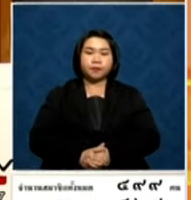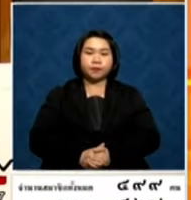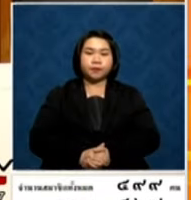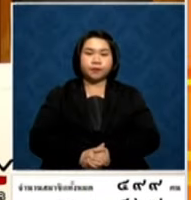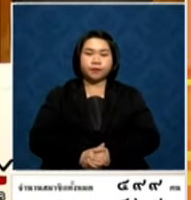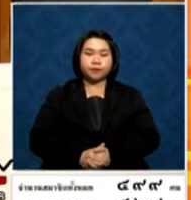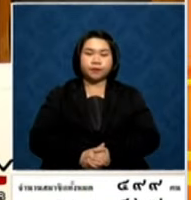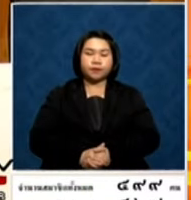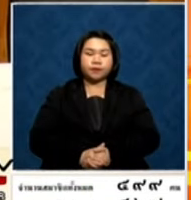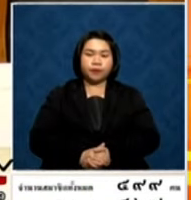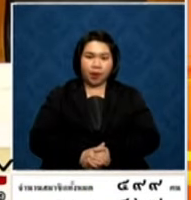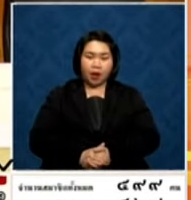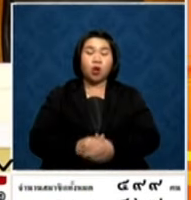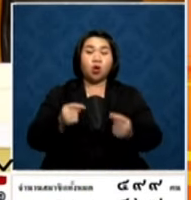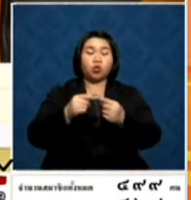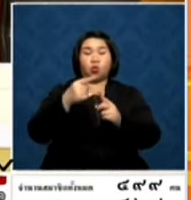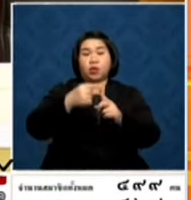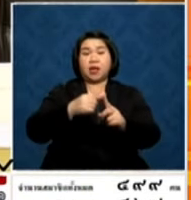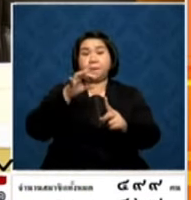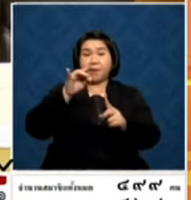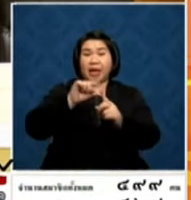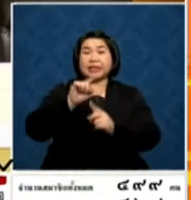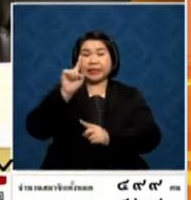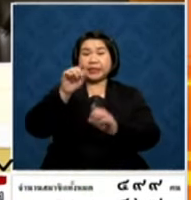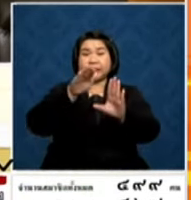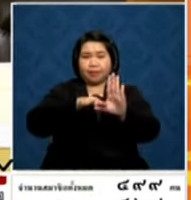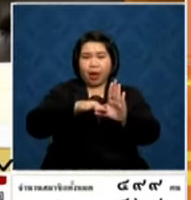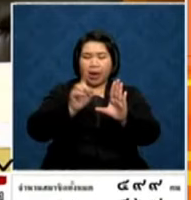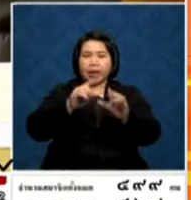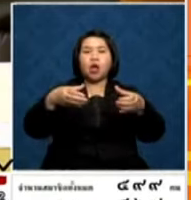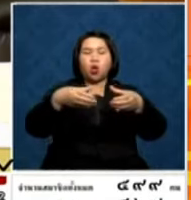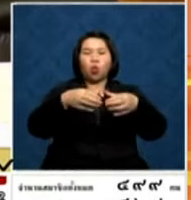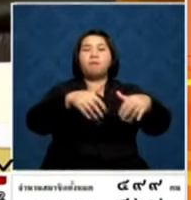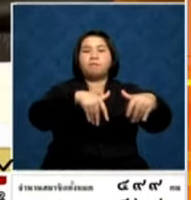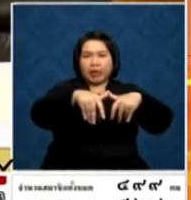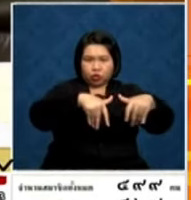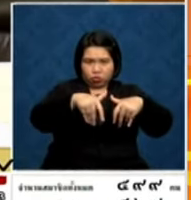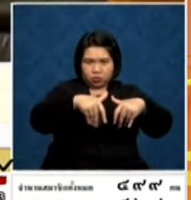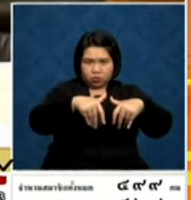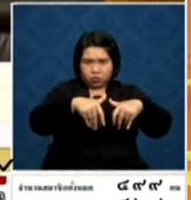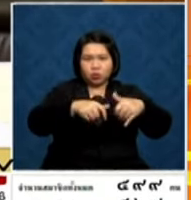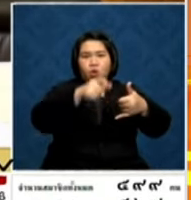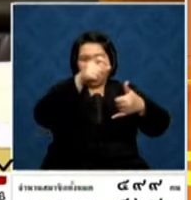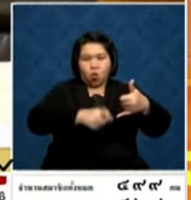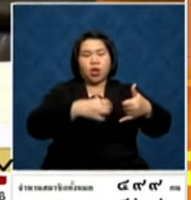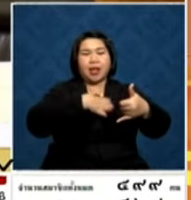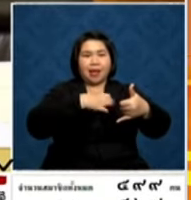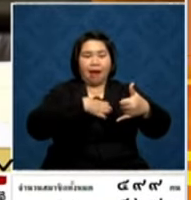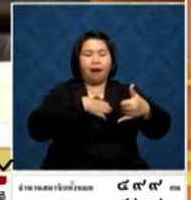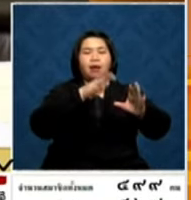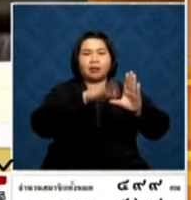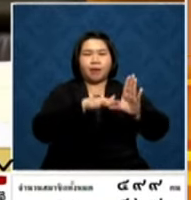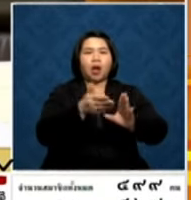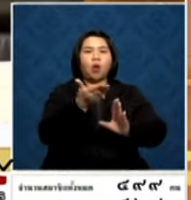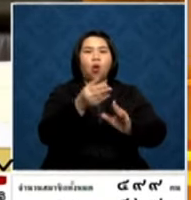ลงเราก็นึกว่าวันที่ 1สิงหาคมเพระนายกบอกเป็นทวิตสั้นๆเท่านั้นเองใช่มั้ยค่ะลงทะเบียนใครก็